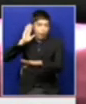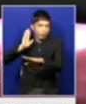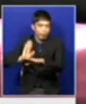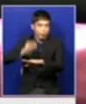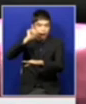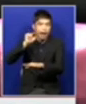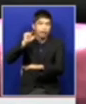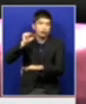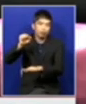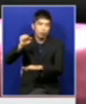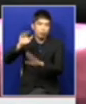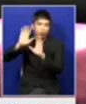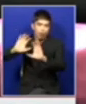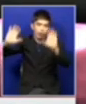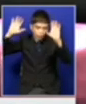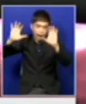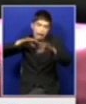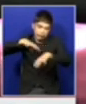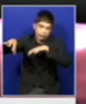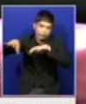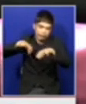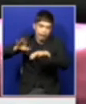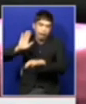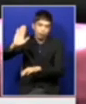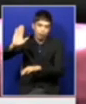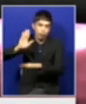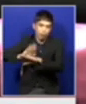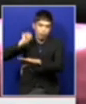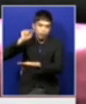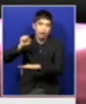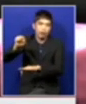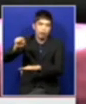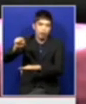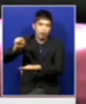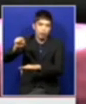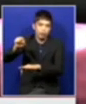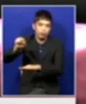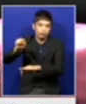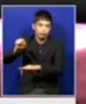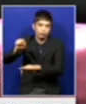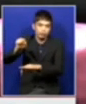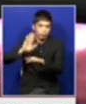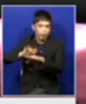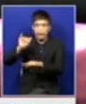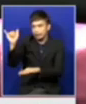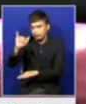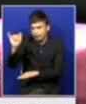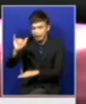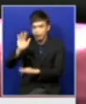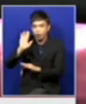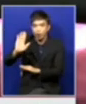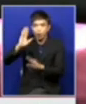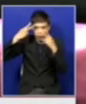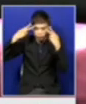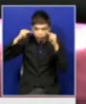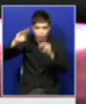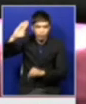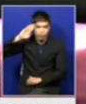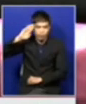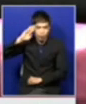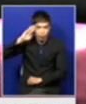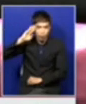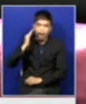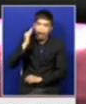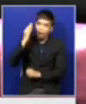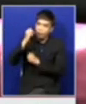บริหารเงินของรัฐบาลด้วยการนำของพลเอกประยุทธ์จันทร์โอชาและด้วยผลงานความผิดพลาดกว่า6ปีที่ผ่านม